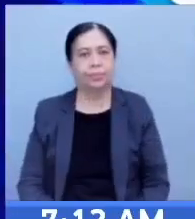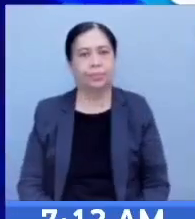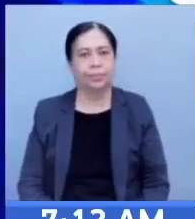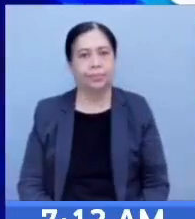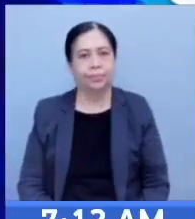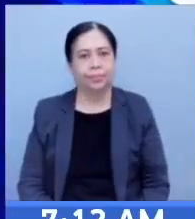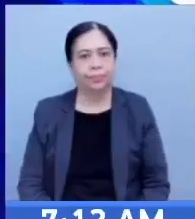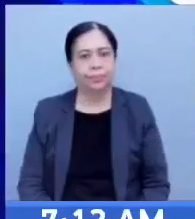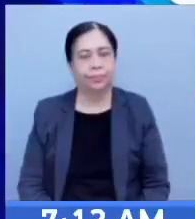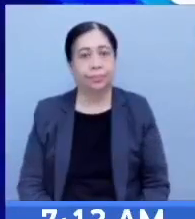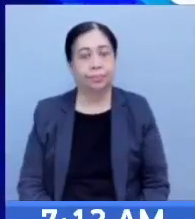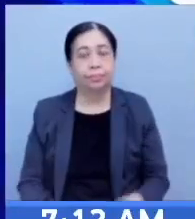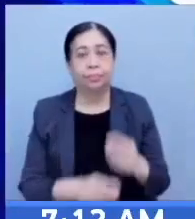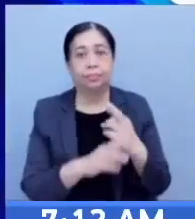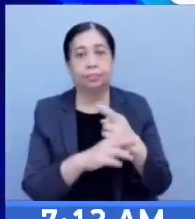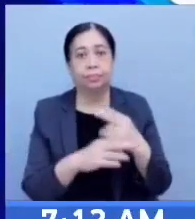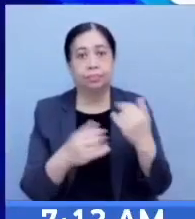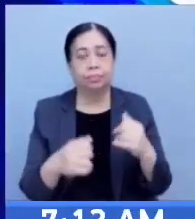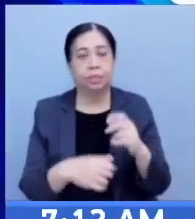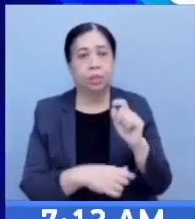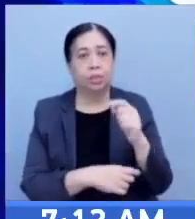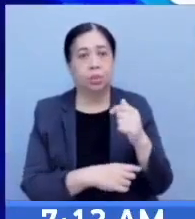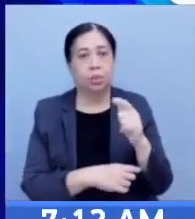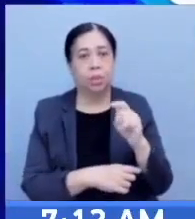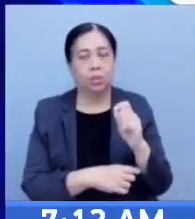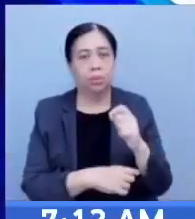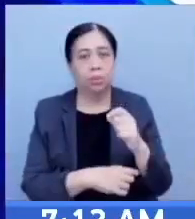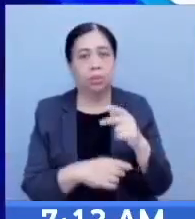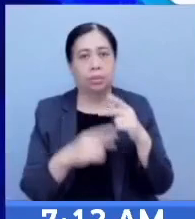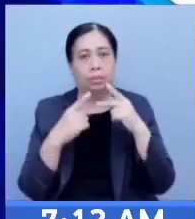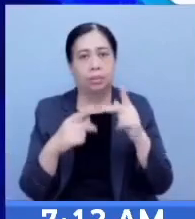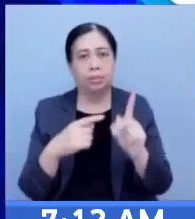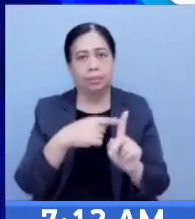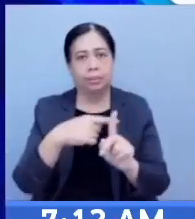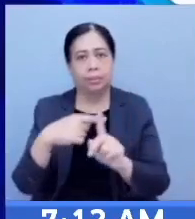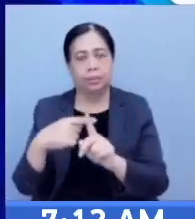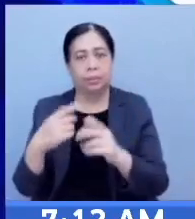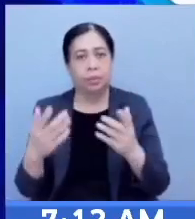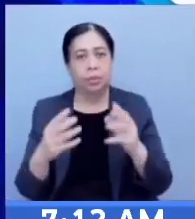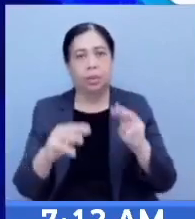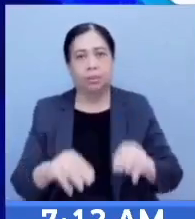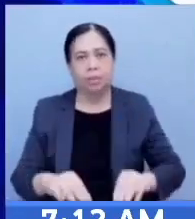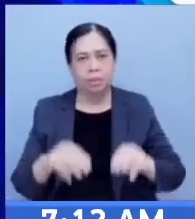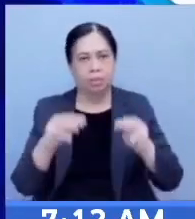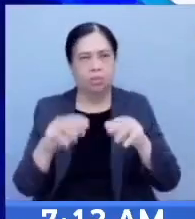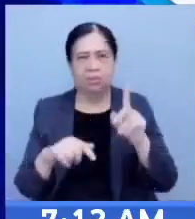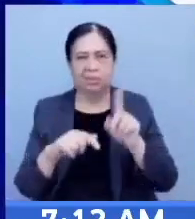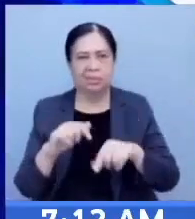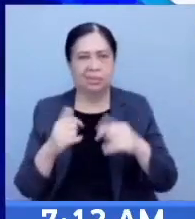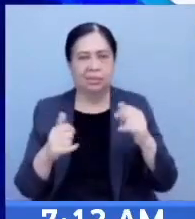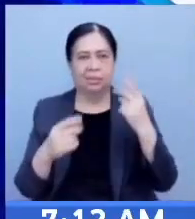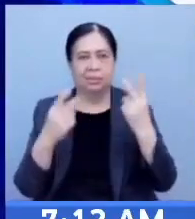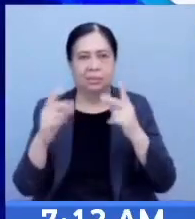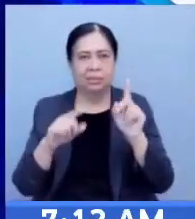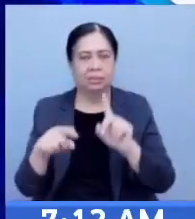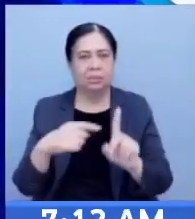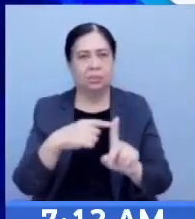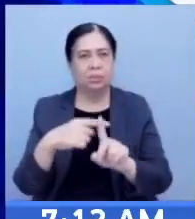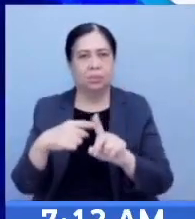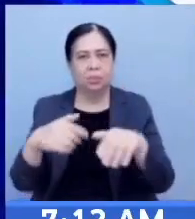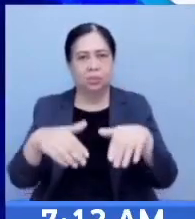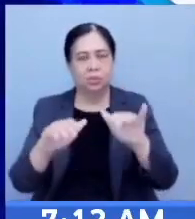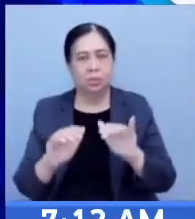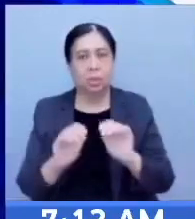Nire-renovate pa rin ang Tugatog Public Cemetery sa Malabon, kaya hindi pa maaaring mabisita ang mga puntod. Kung paano gugunitain ang